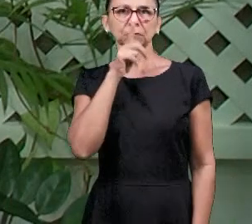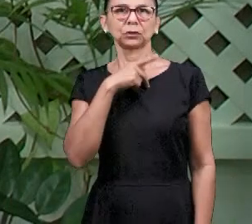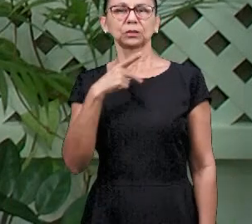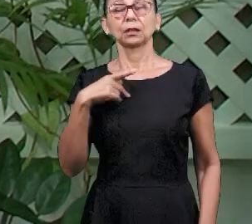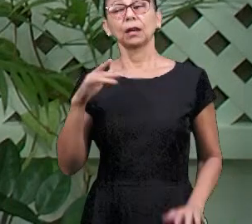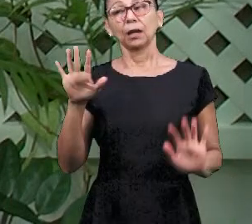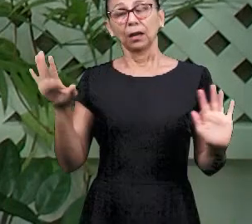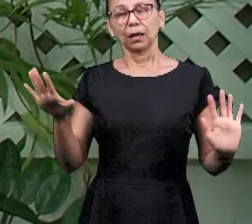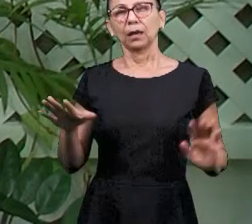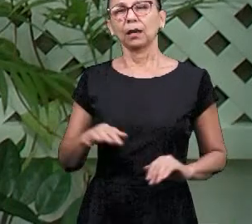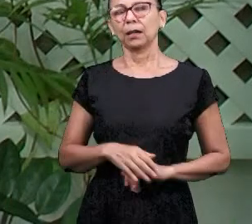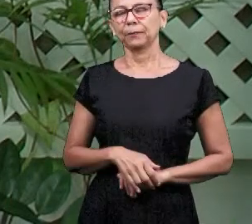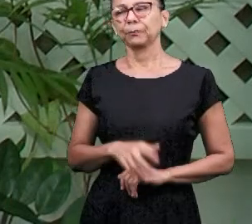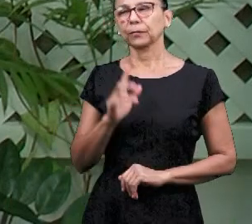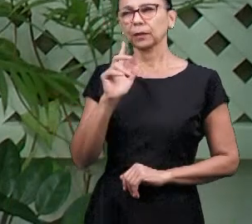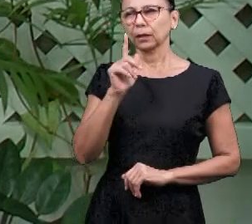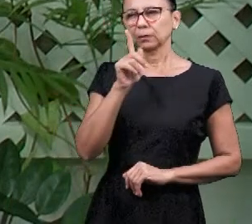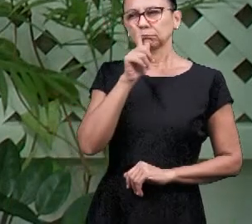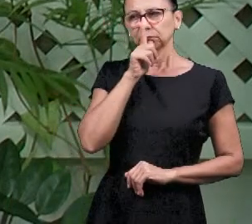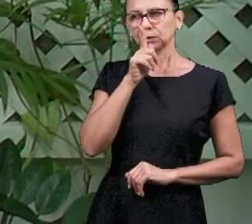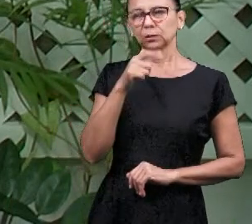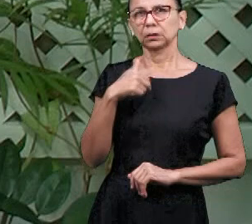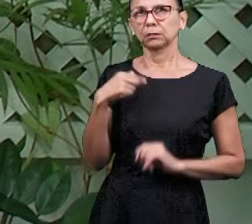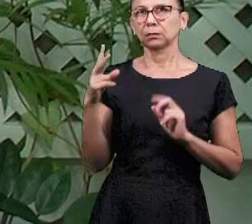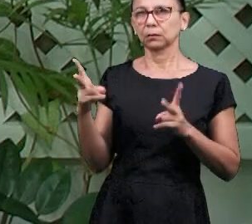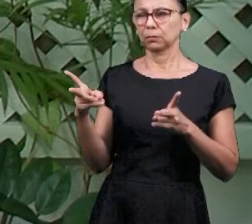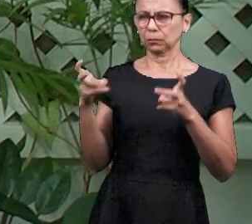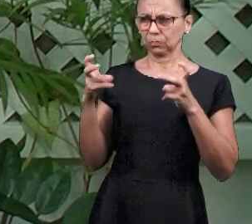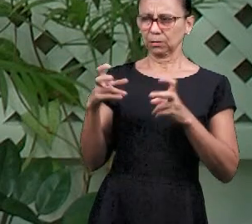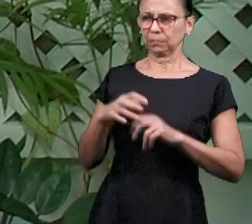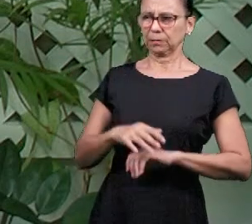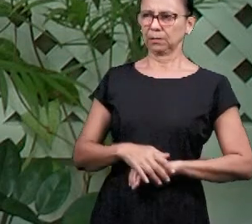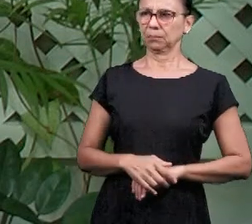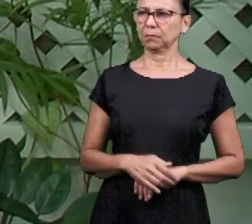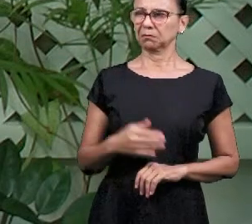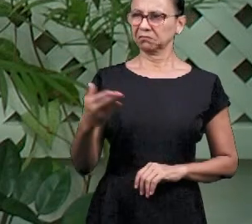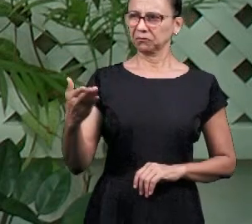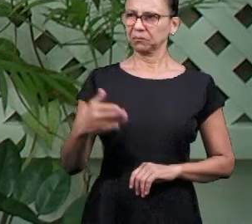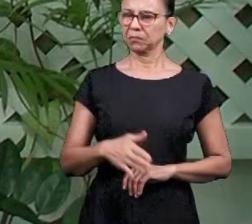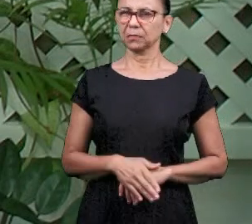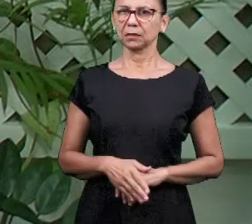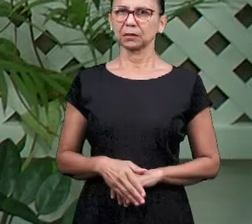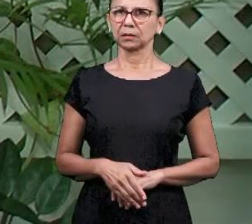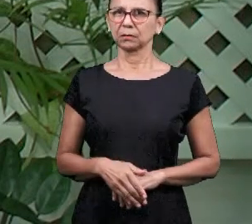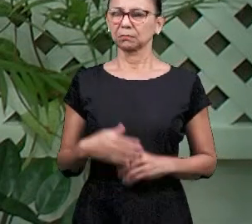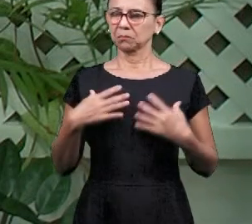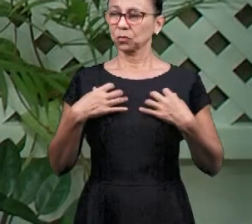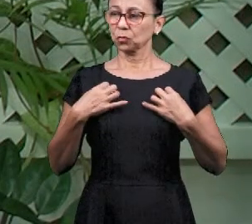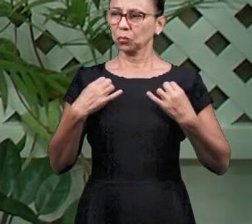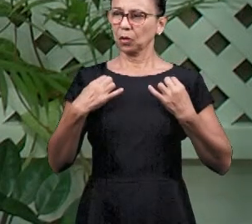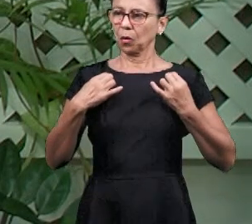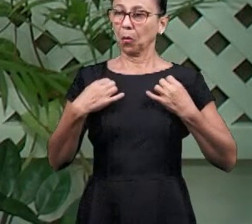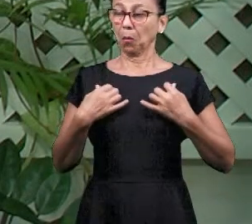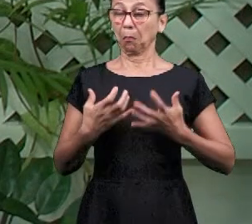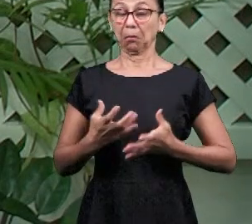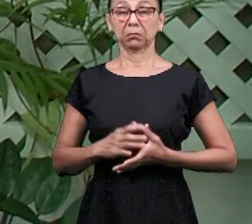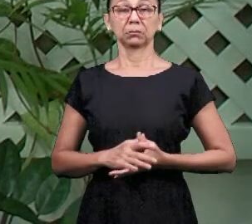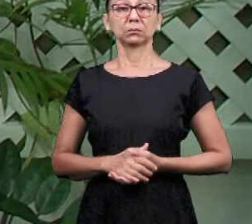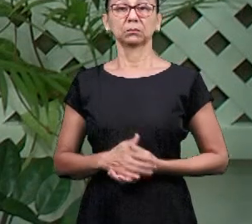de maintenant, nous allons avoir une parole d'introduction de Pasteur Jodetti, quelques considérations qu'il va faire. Pasteur Jodetti, nous